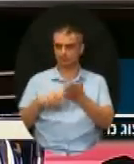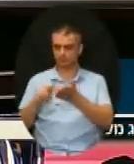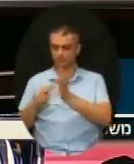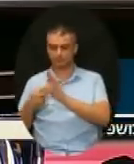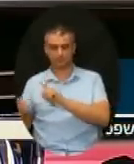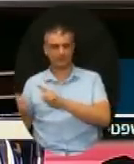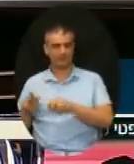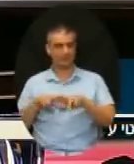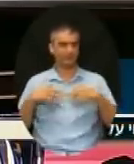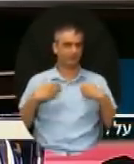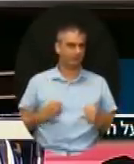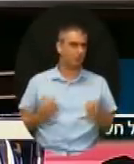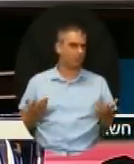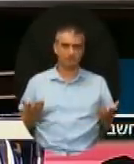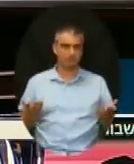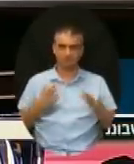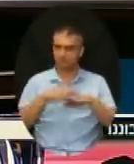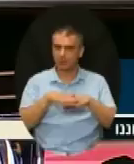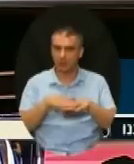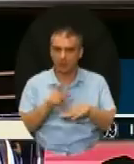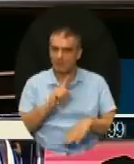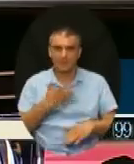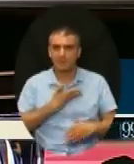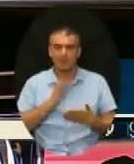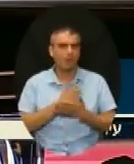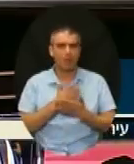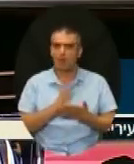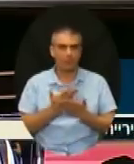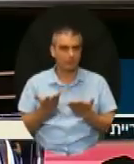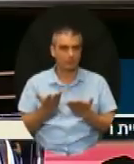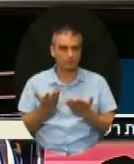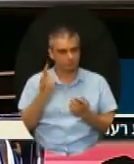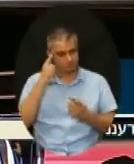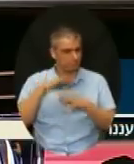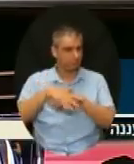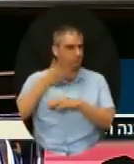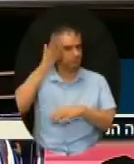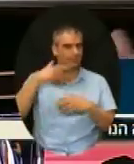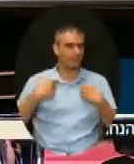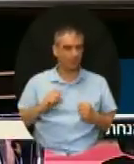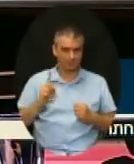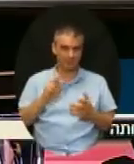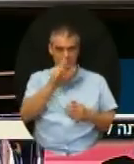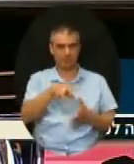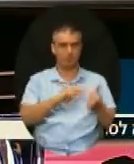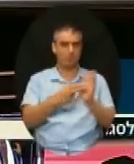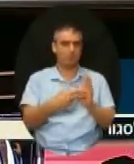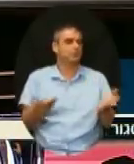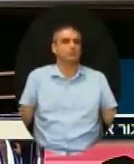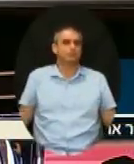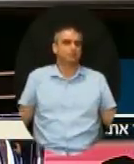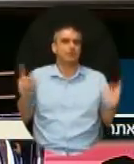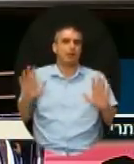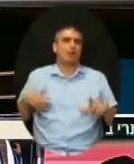לבין מצב הביטחוני. תסלחו לי, אבל מי שמקבל החלטות שגוזרות את גורלנו הביטחוני, זה פוליטיקאים. מה לעשות?